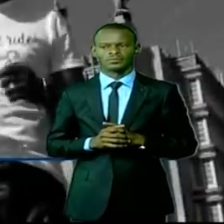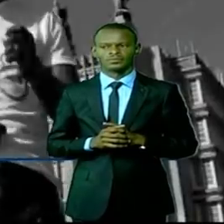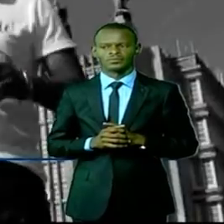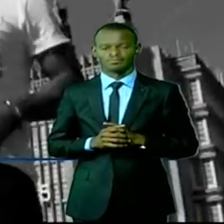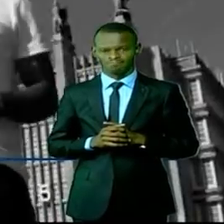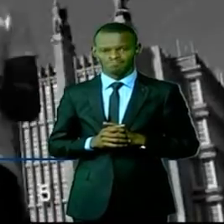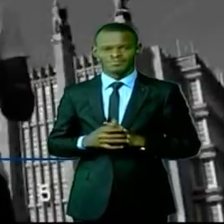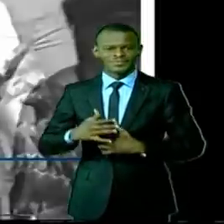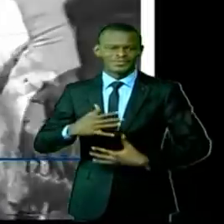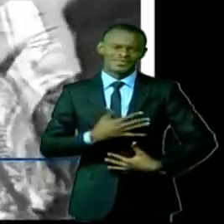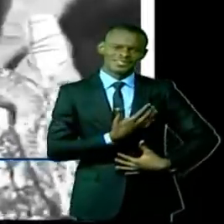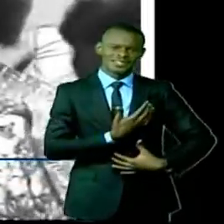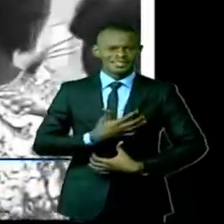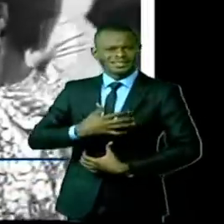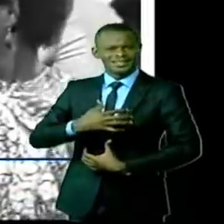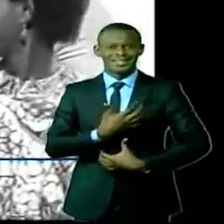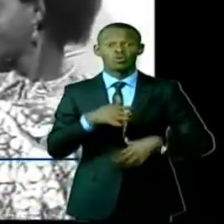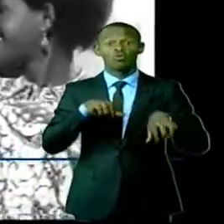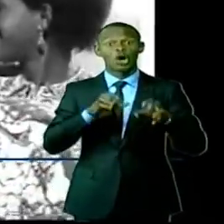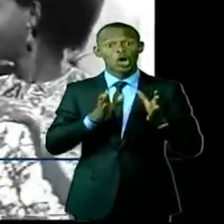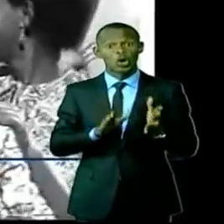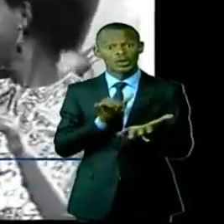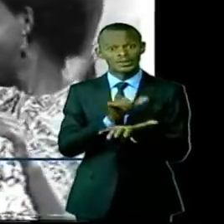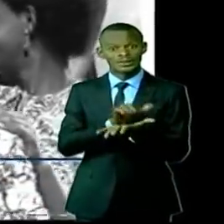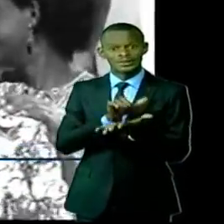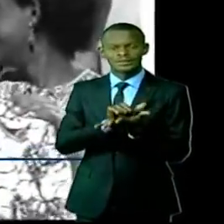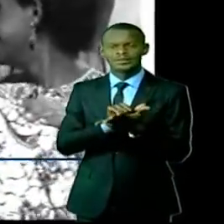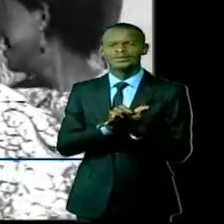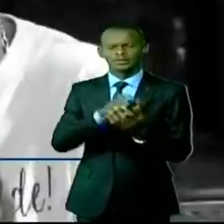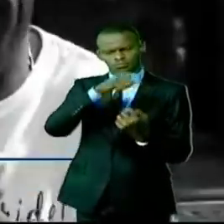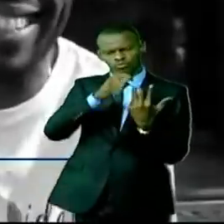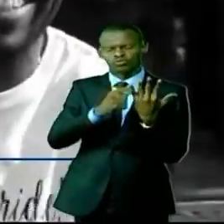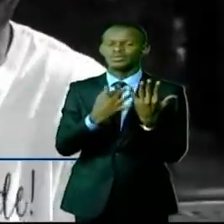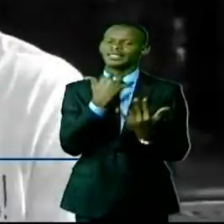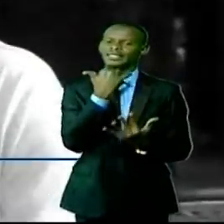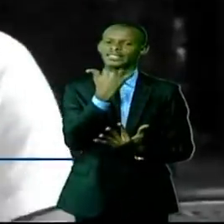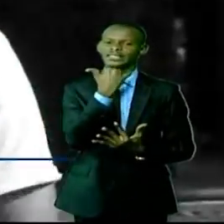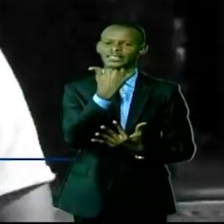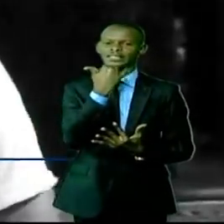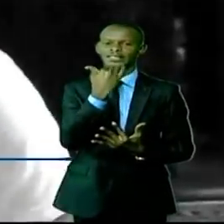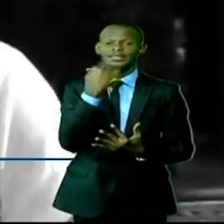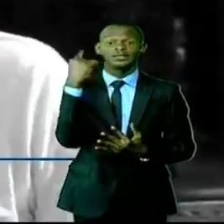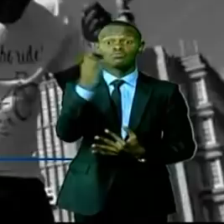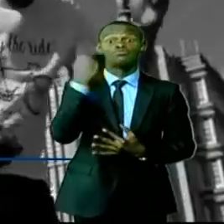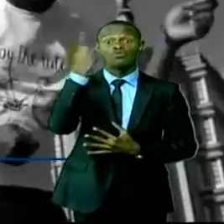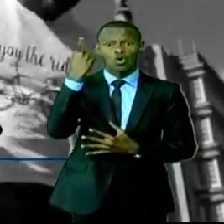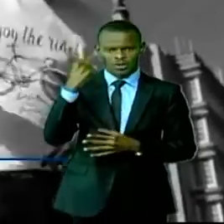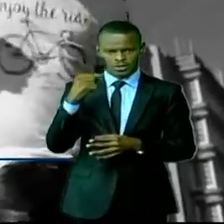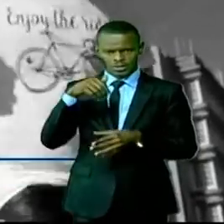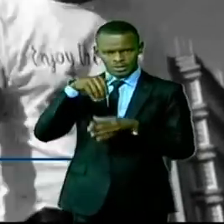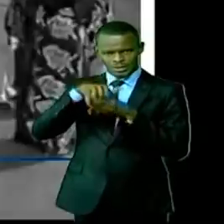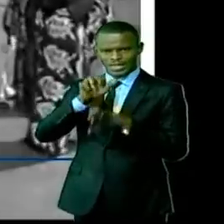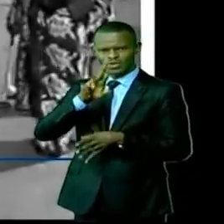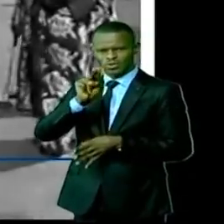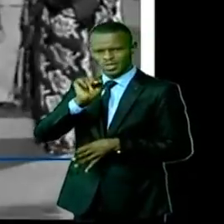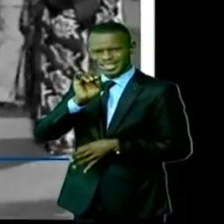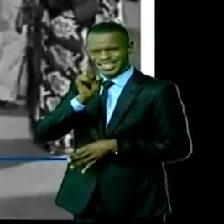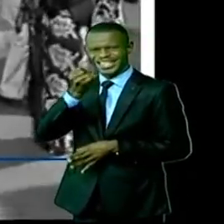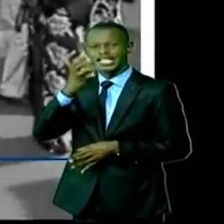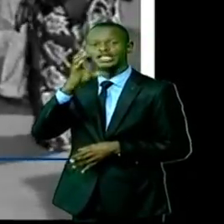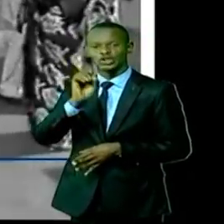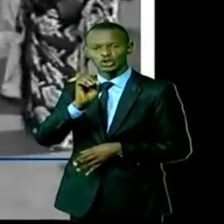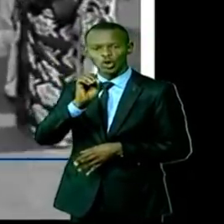La rumba congolaise, reconnue comme patrimoine culturel immatériel de l'UNESCO depuis le 14 décembre 2021, un